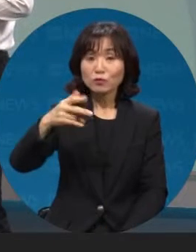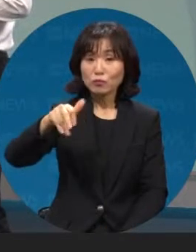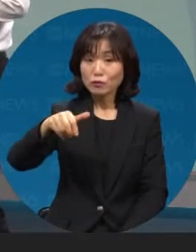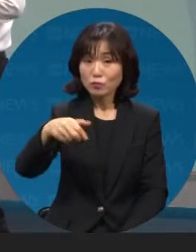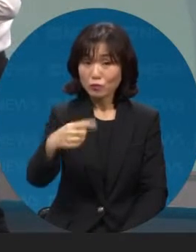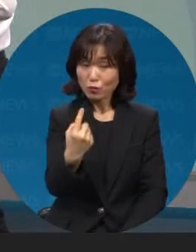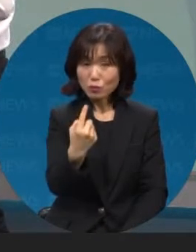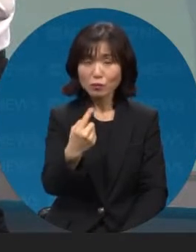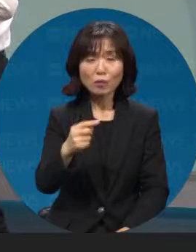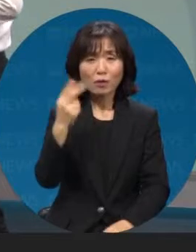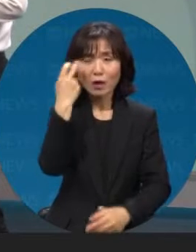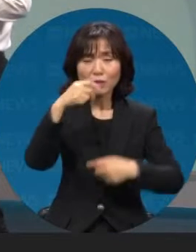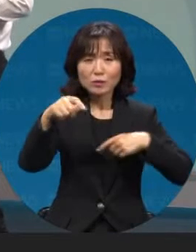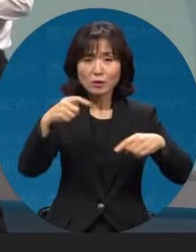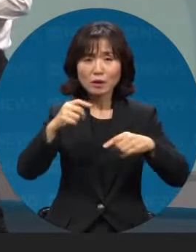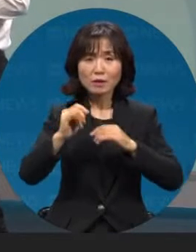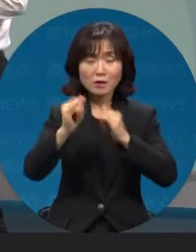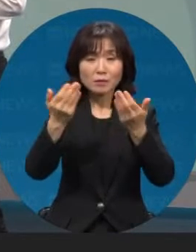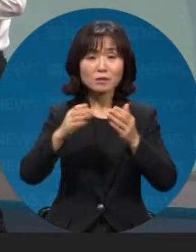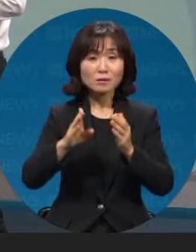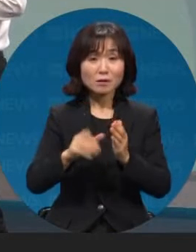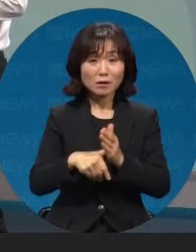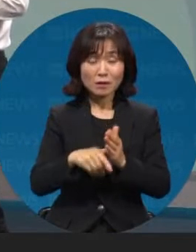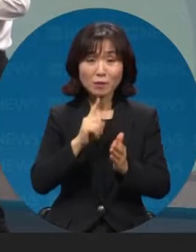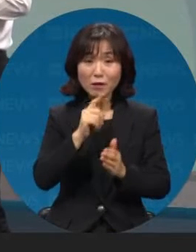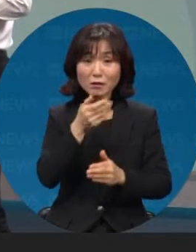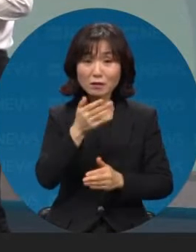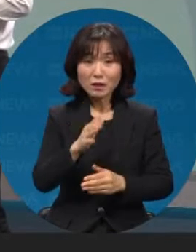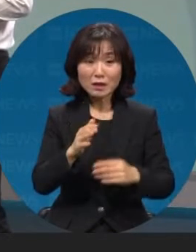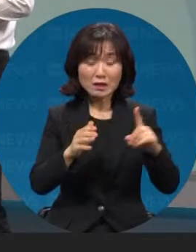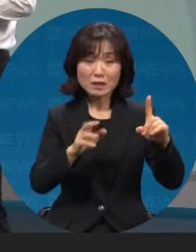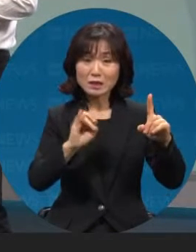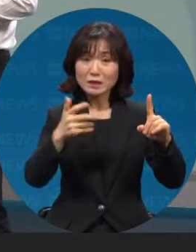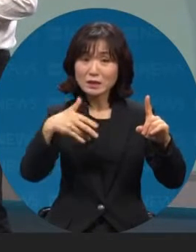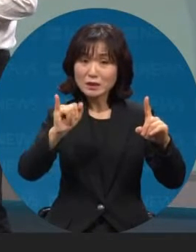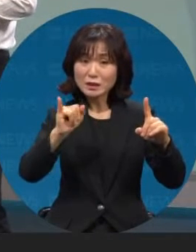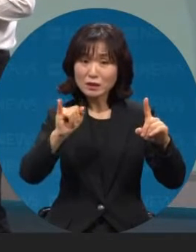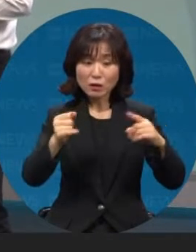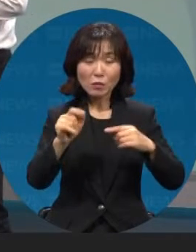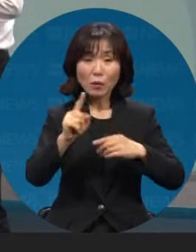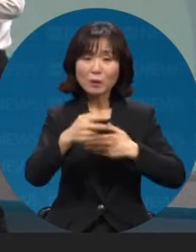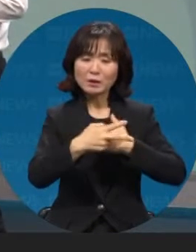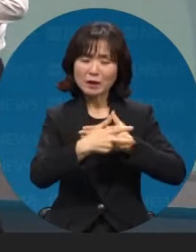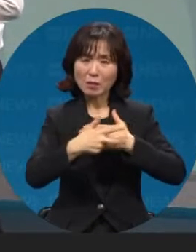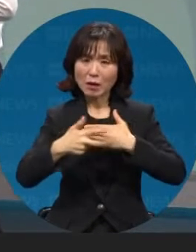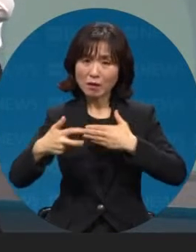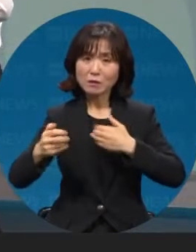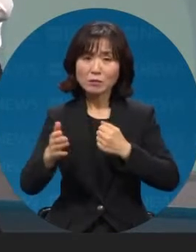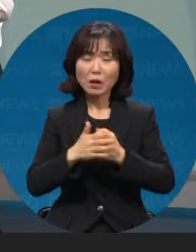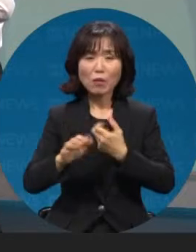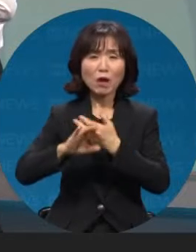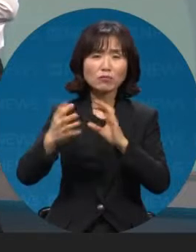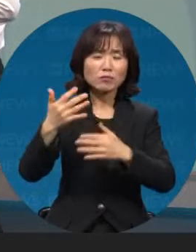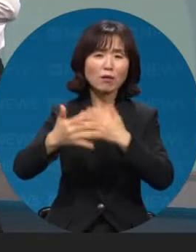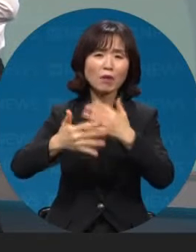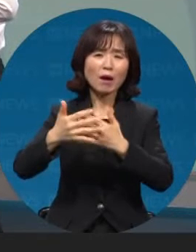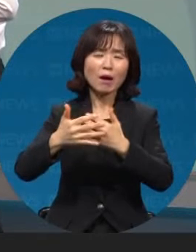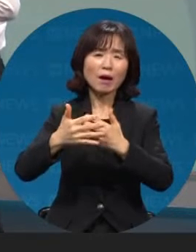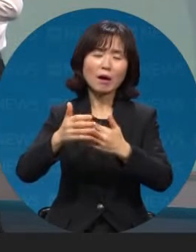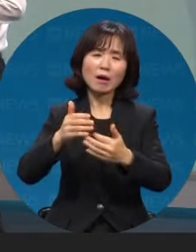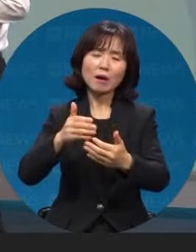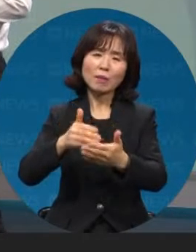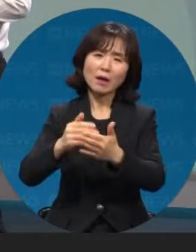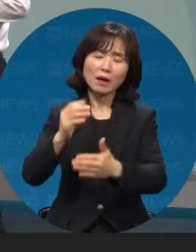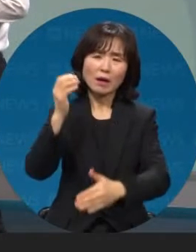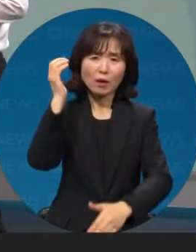얘기했던 건데 이는 시장 개척에 자막을 얘기하는 거죠 자만 땜에 외국 영어가 막혀있다 어떤 작품이 또 한번